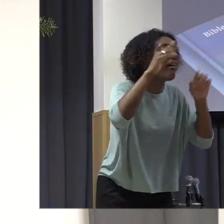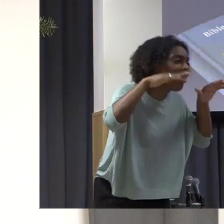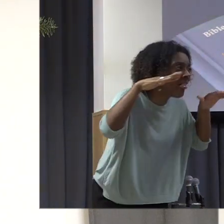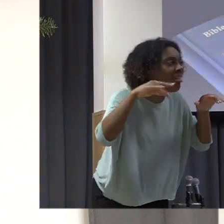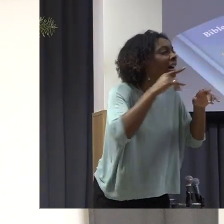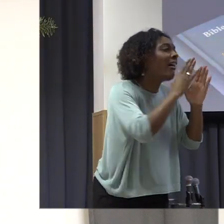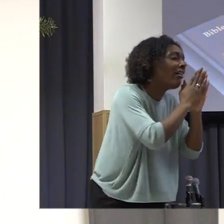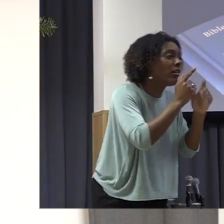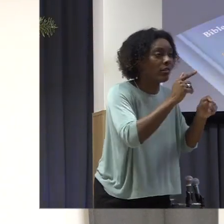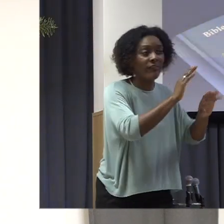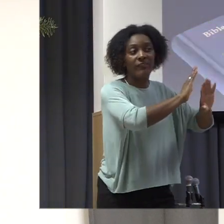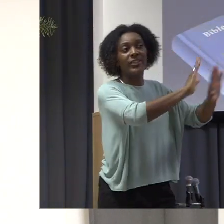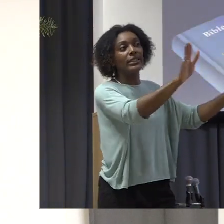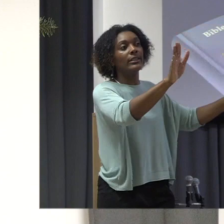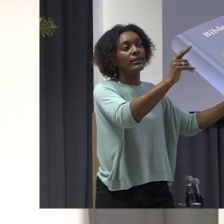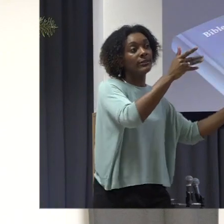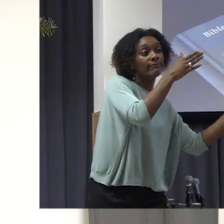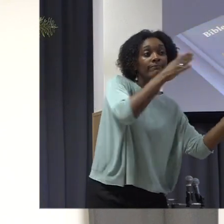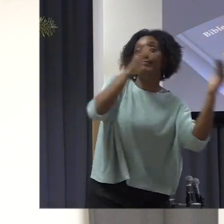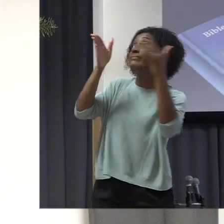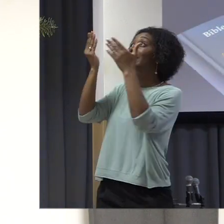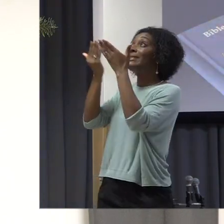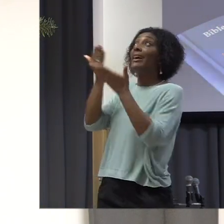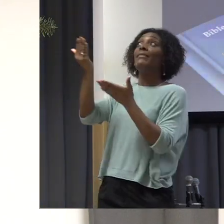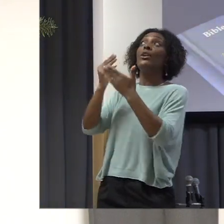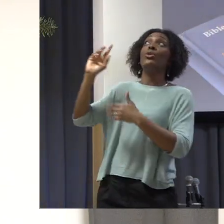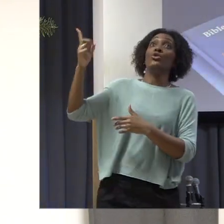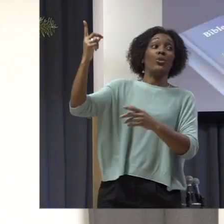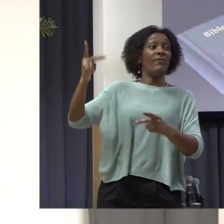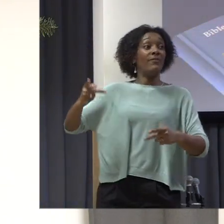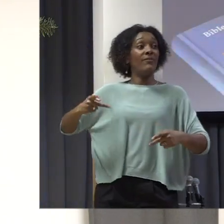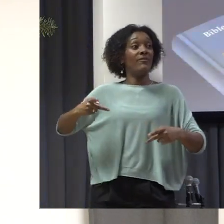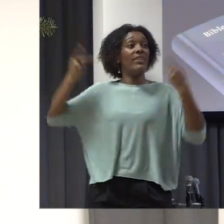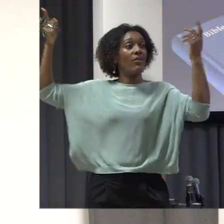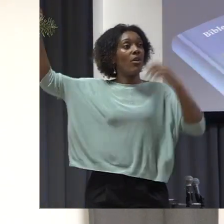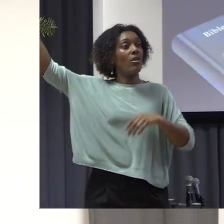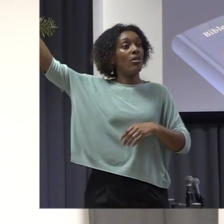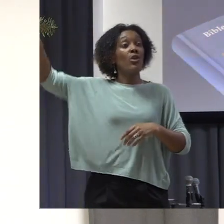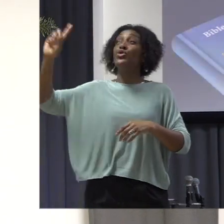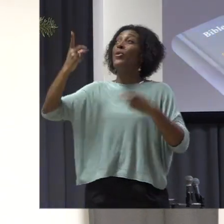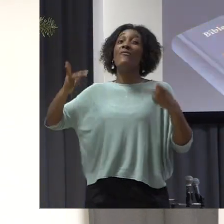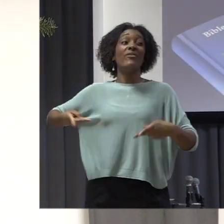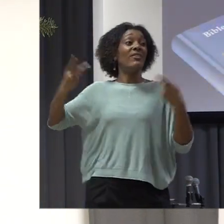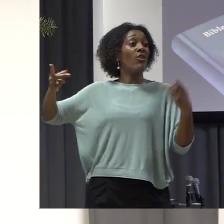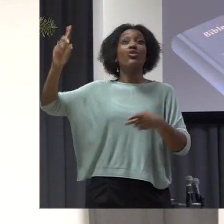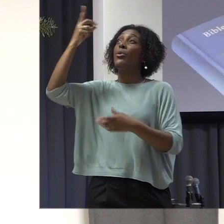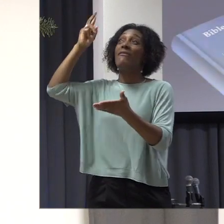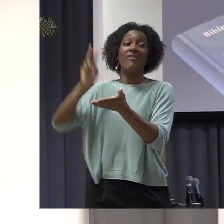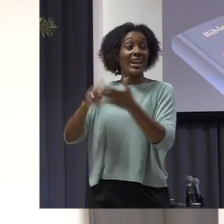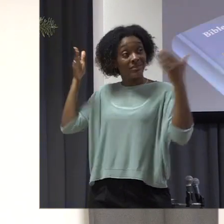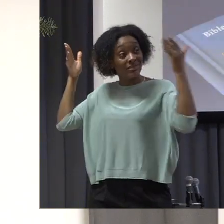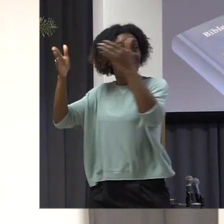et pour servir le Dieu vivant et vrai. Le message qu'ils ont entendu